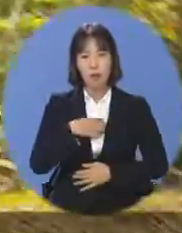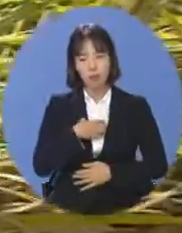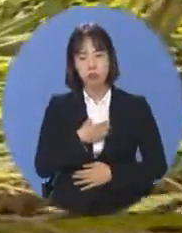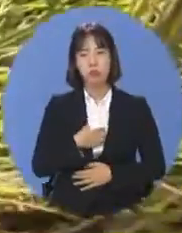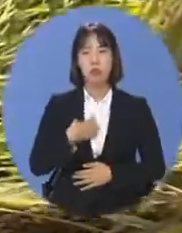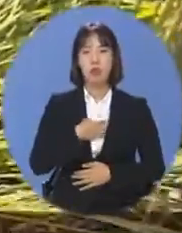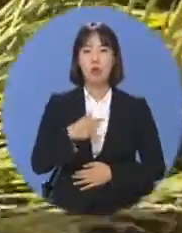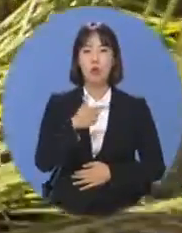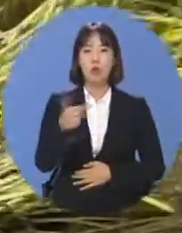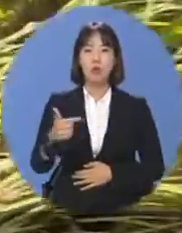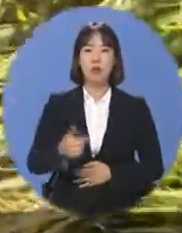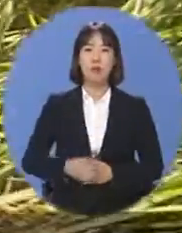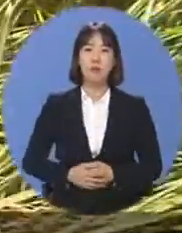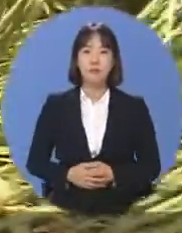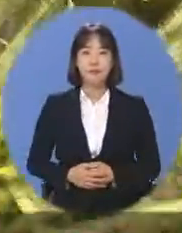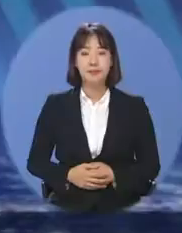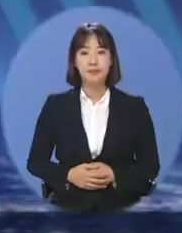KBS 뉴스 손준수입니다.